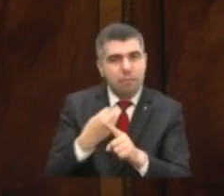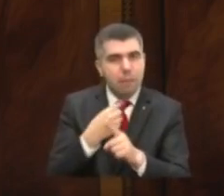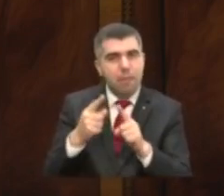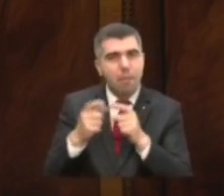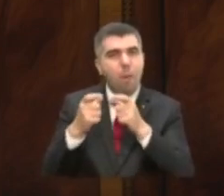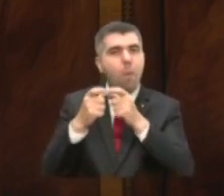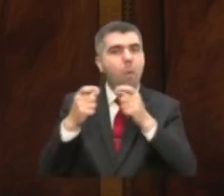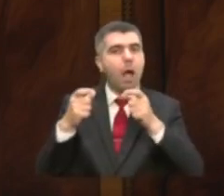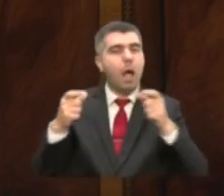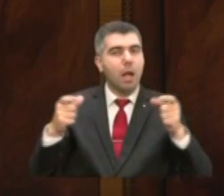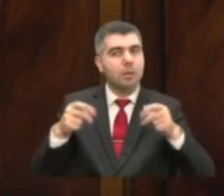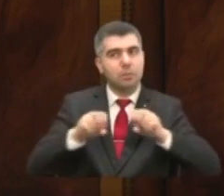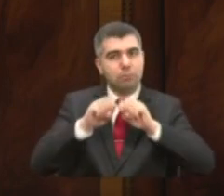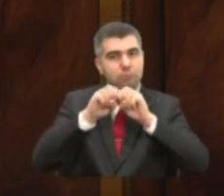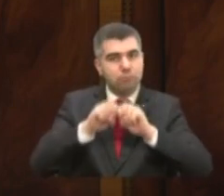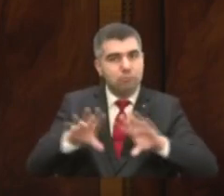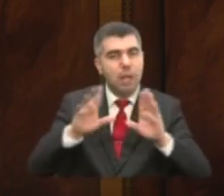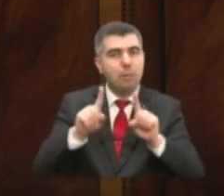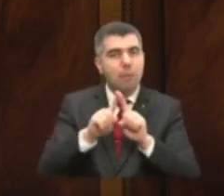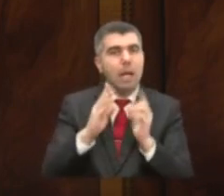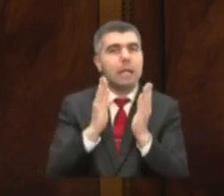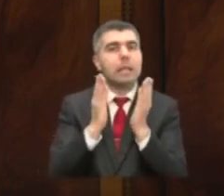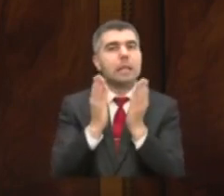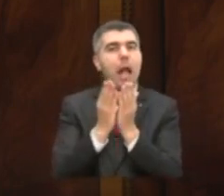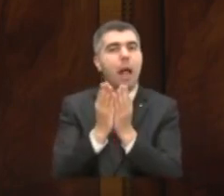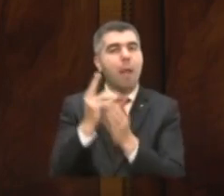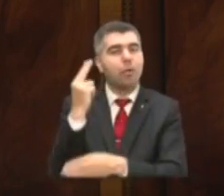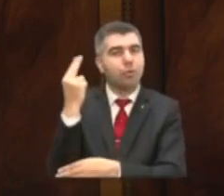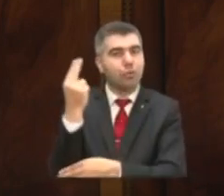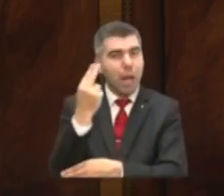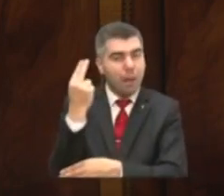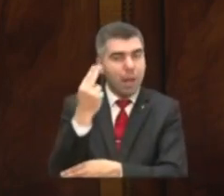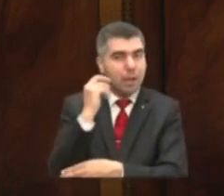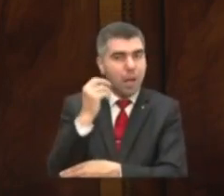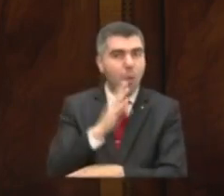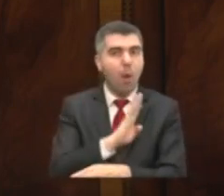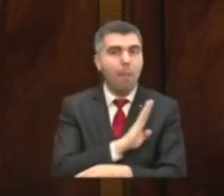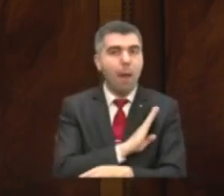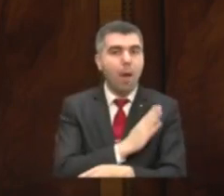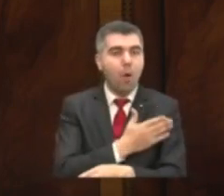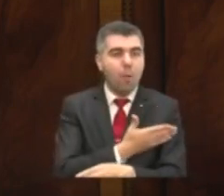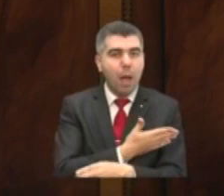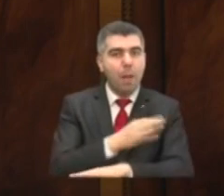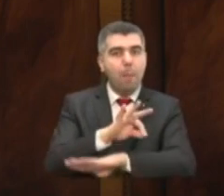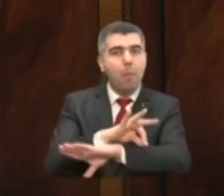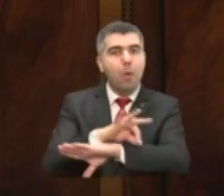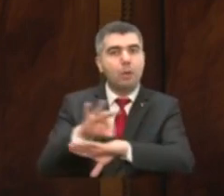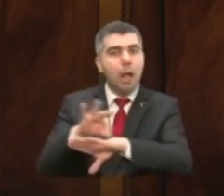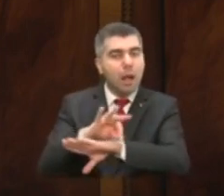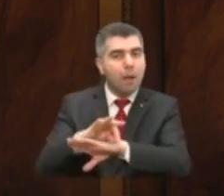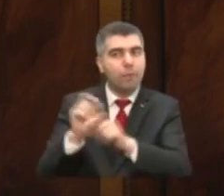الصحية لتشمل الطلبة وأمهات وآباء المؤمنين في إطار نظام التغطية الصحية الإجبارية بالقطاع